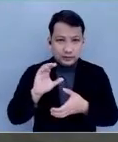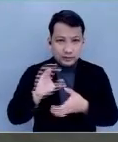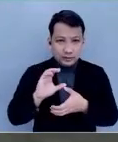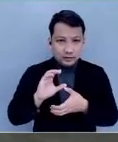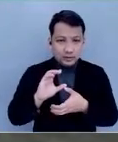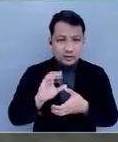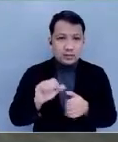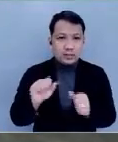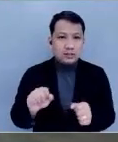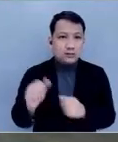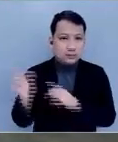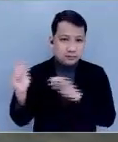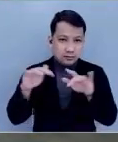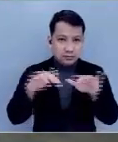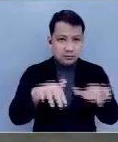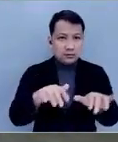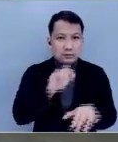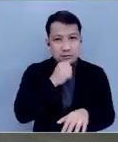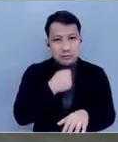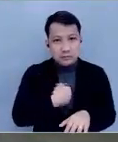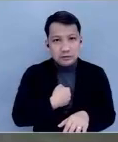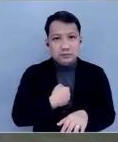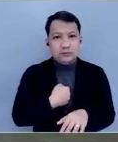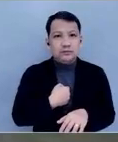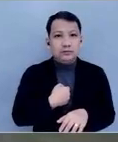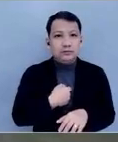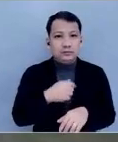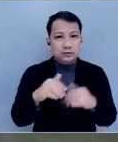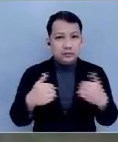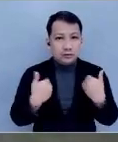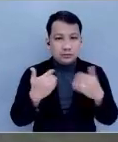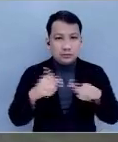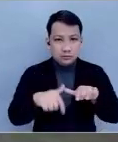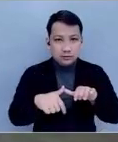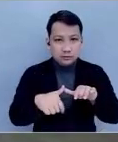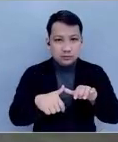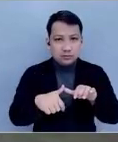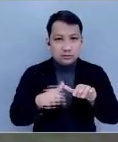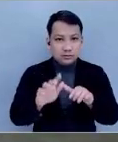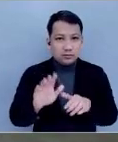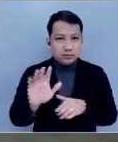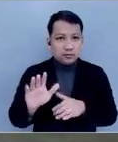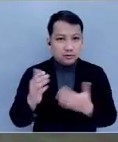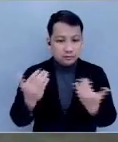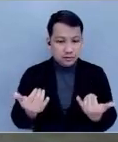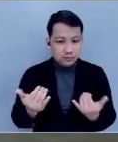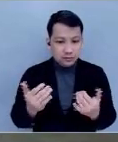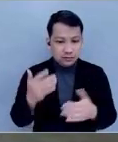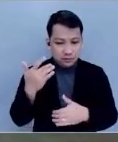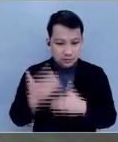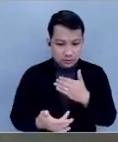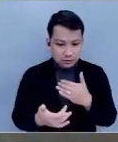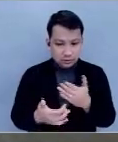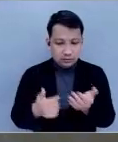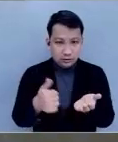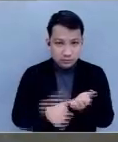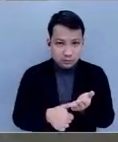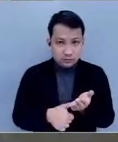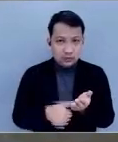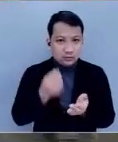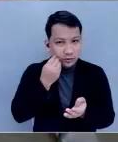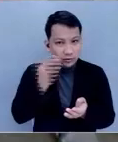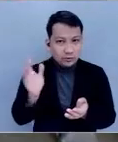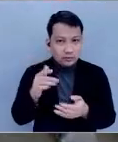ating mga matatanda, senior citizen at mga PWD para sana maagang makaboto at makauwi ng maaga. Lalo't itong